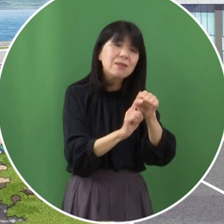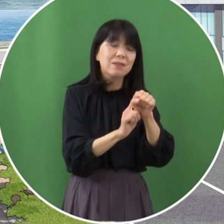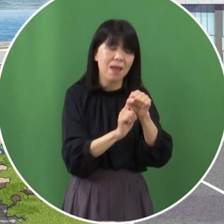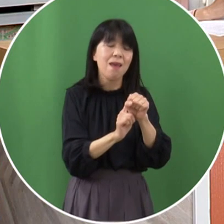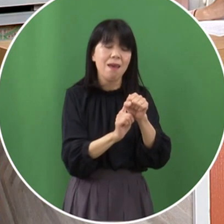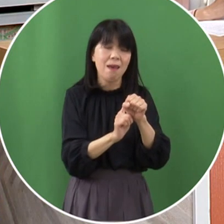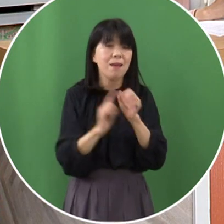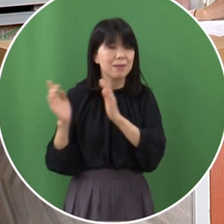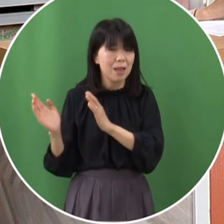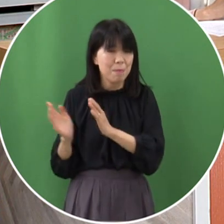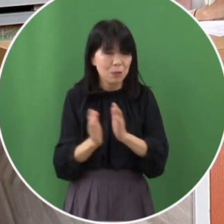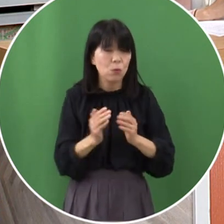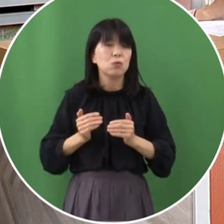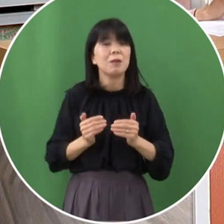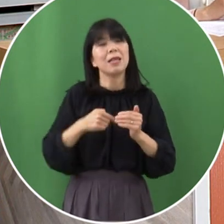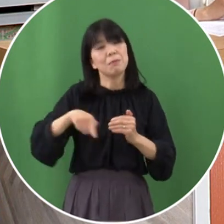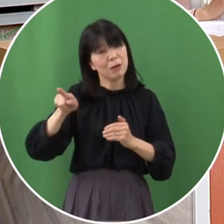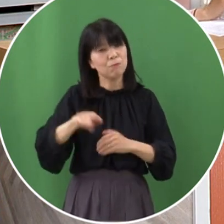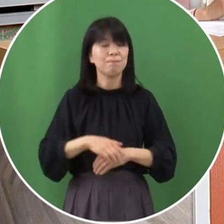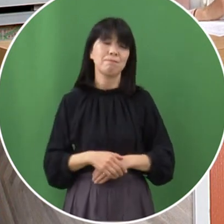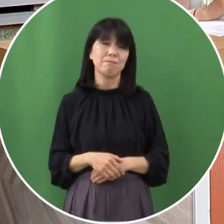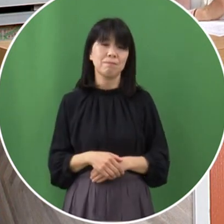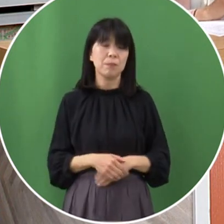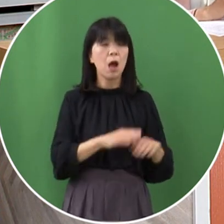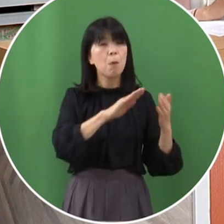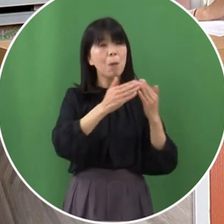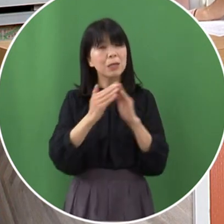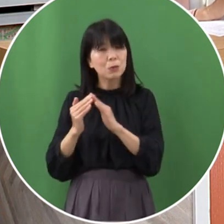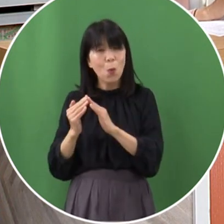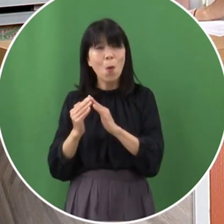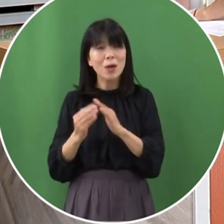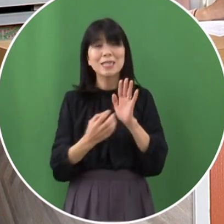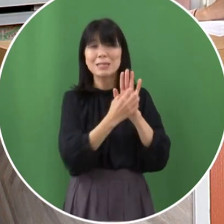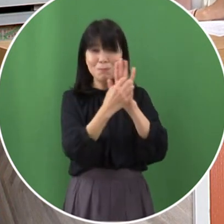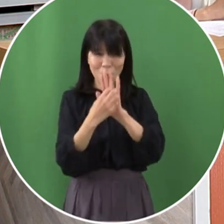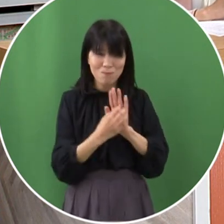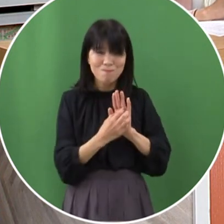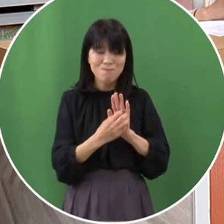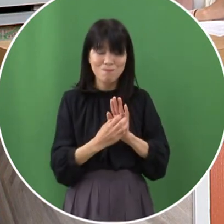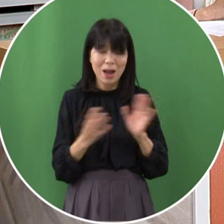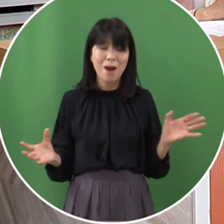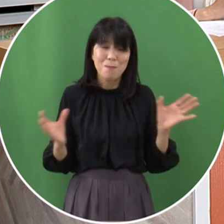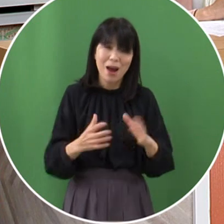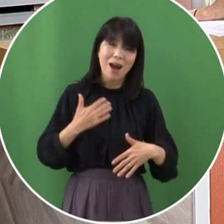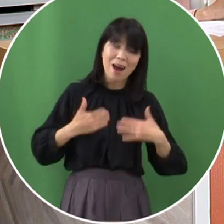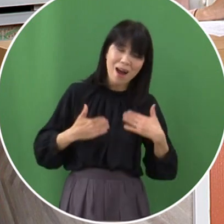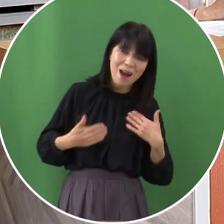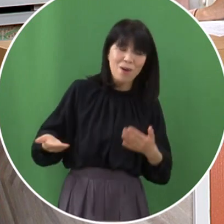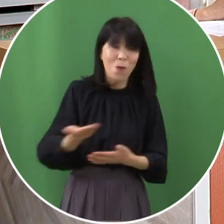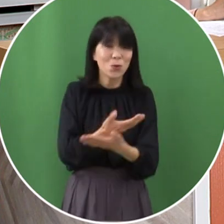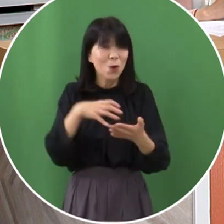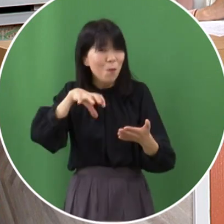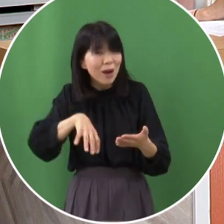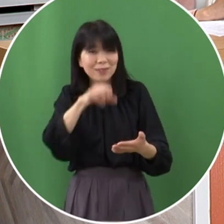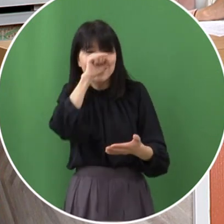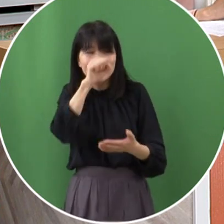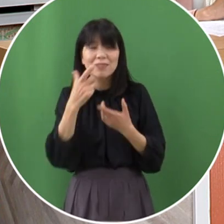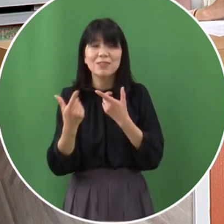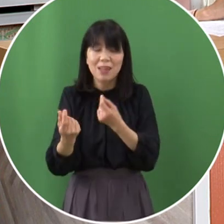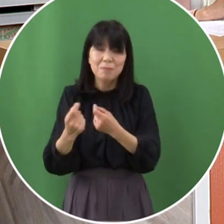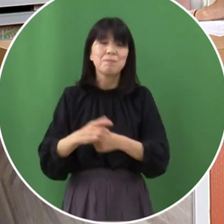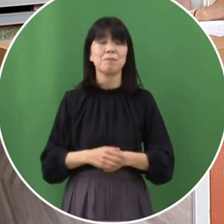。 町のシンボルや憩い交流の場となる新庁舎になればいいですね。その他にはどうでしょう